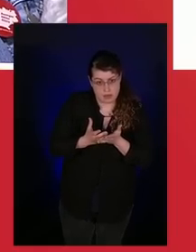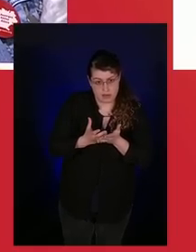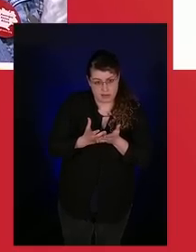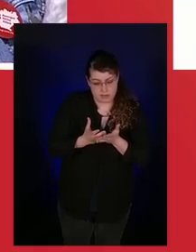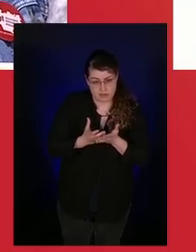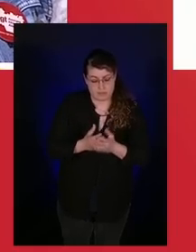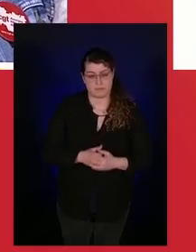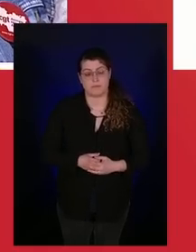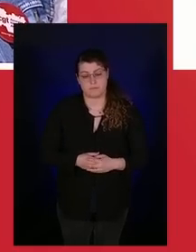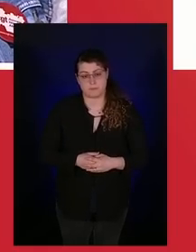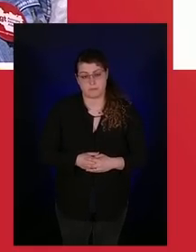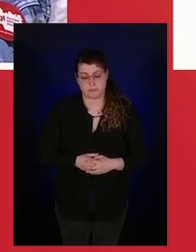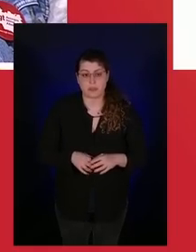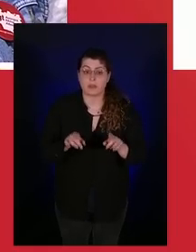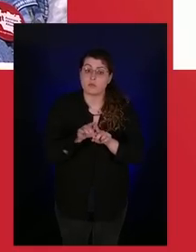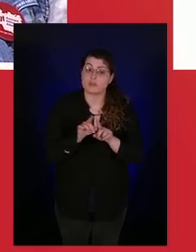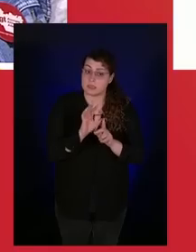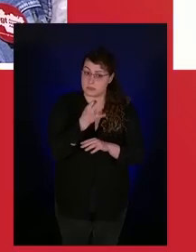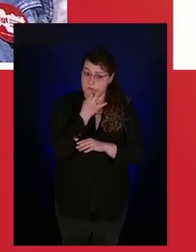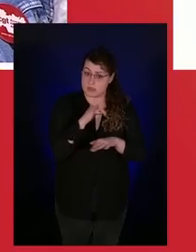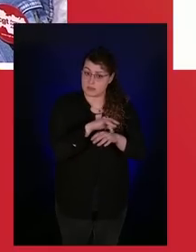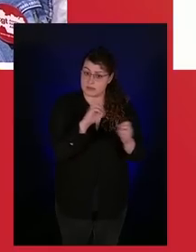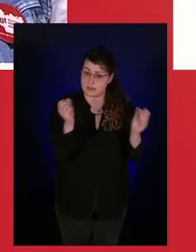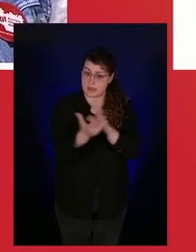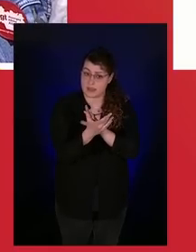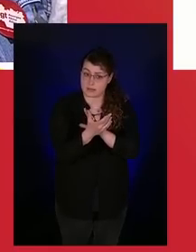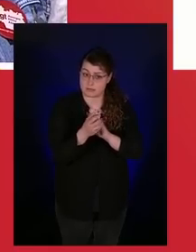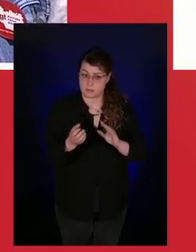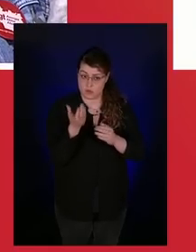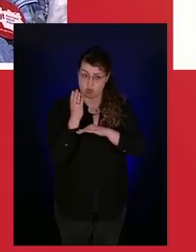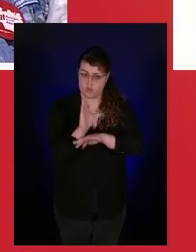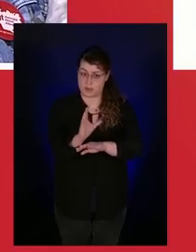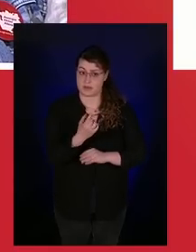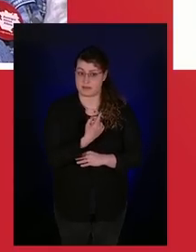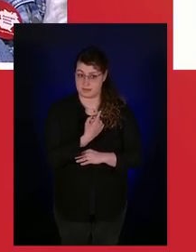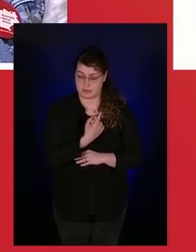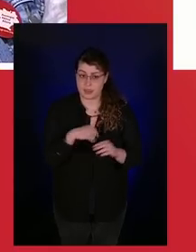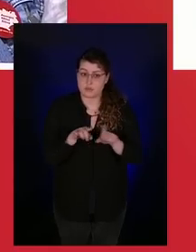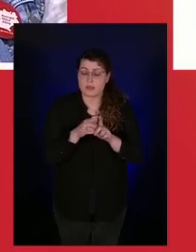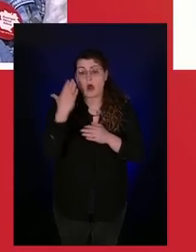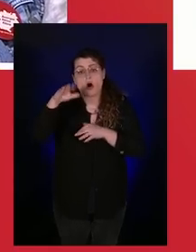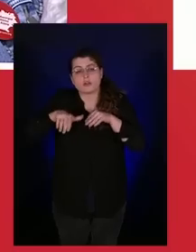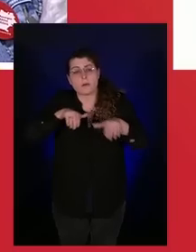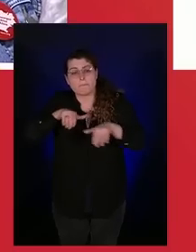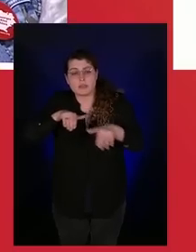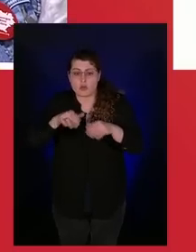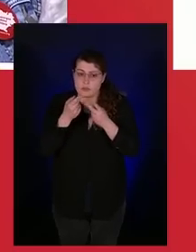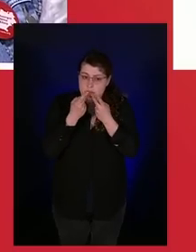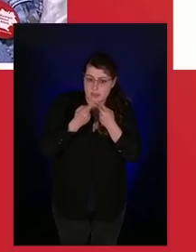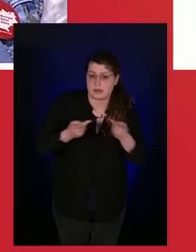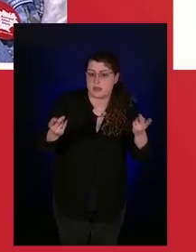Une opportunité pour présenter le site internet Cogetiz et développer une autre méthode de